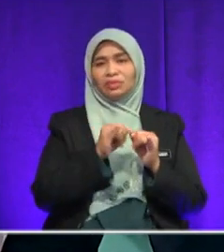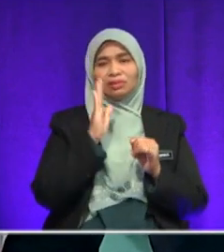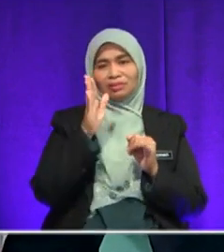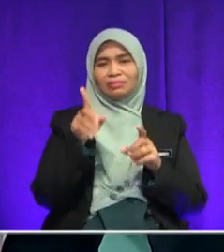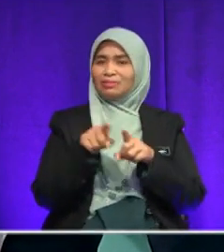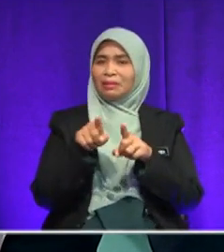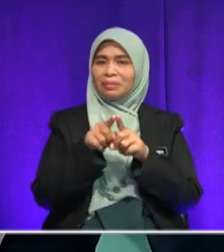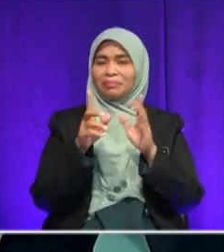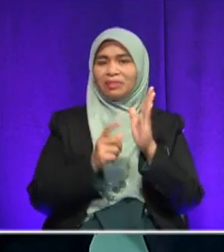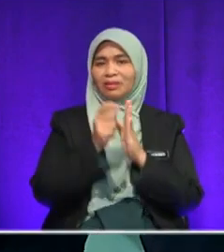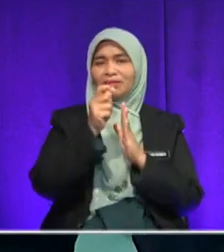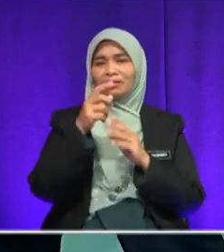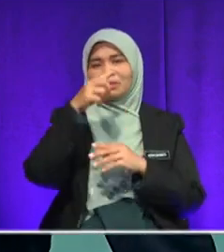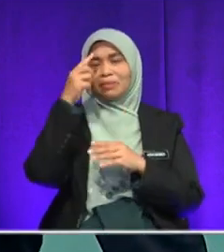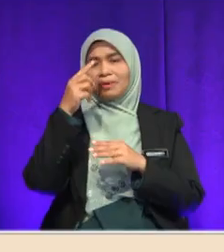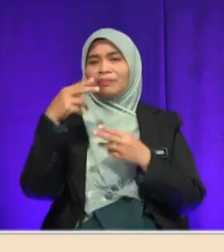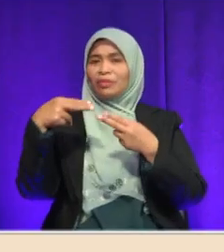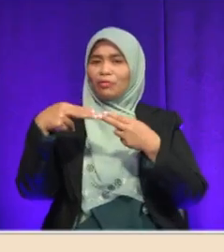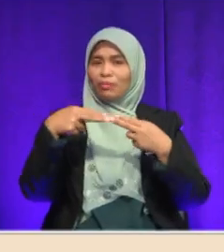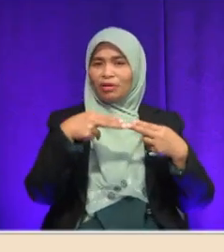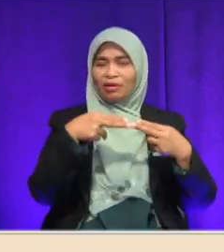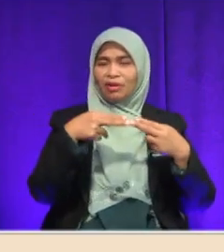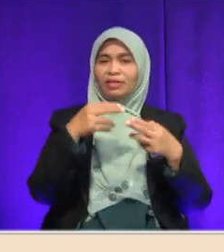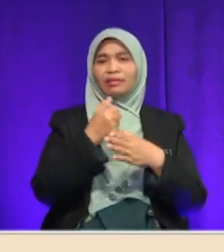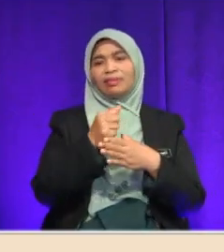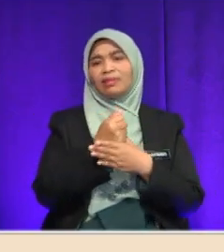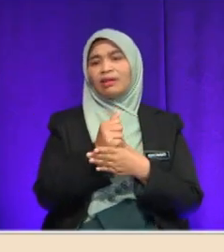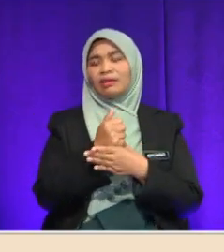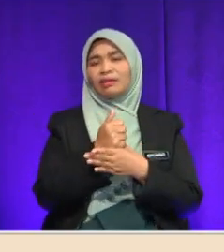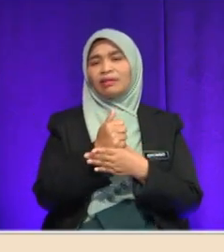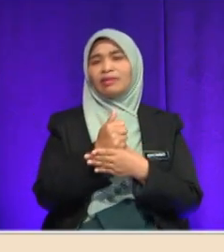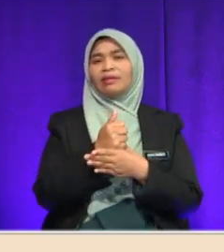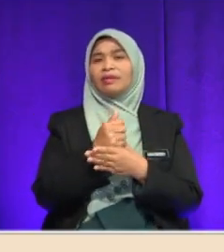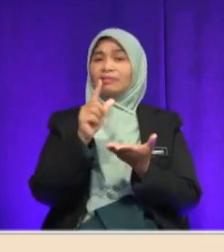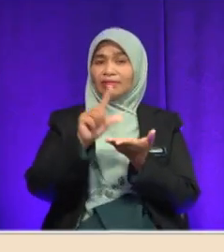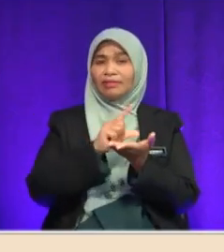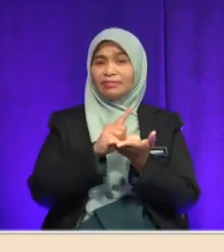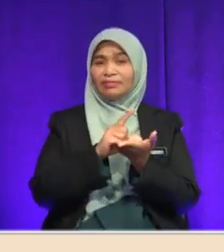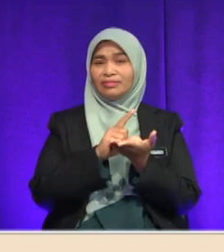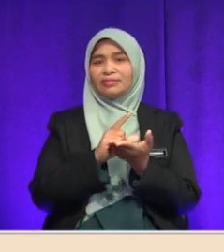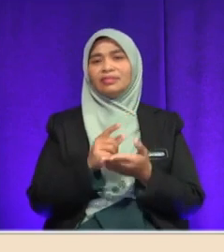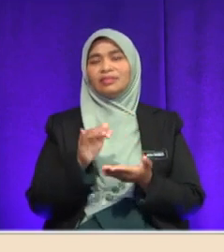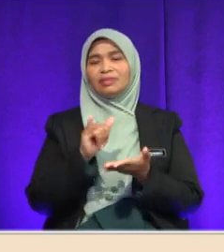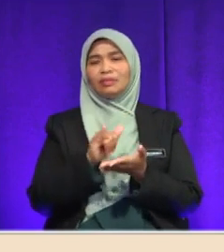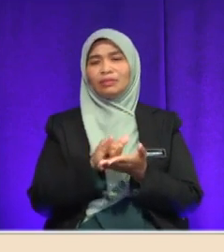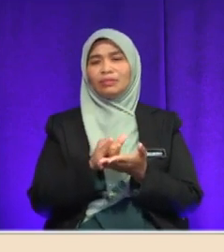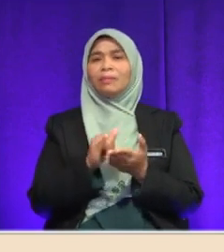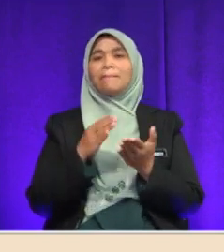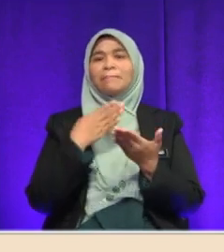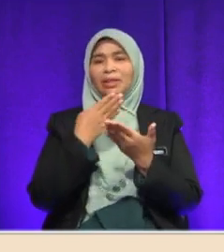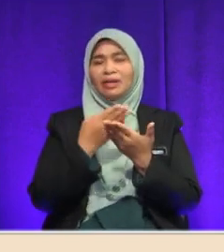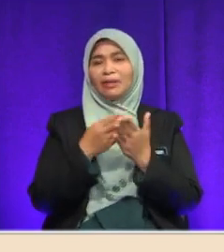Kenapa? Sebab hubungan di antara pendapatan dengan kuantiti diminta adalah positif. Di mana apabila berlaku